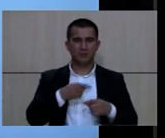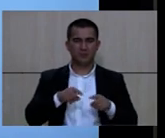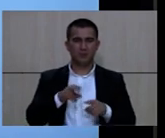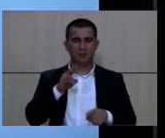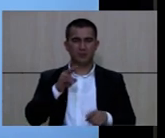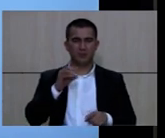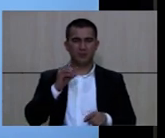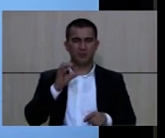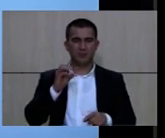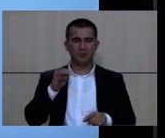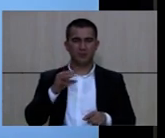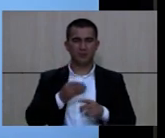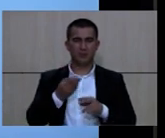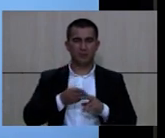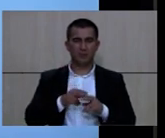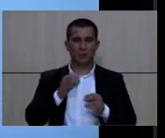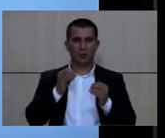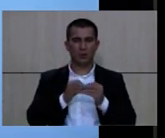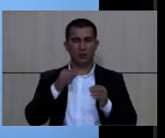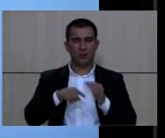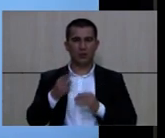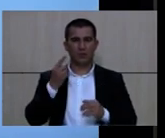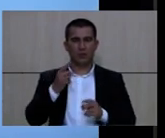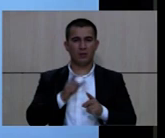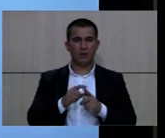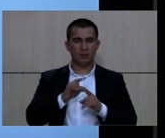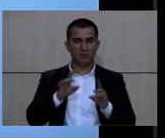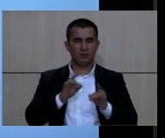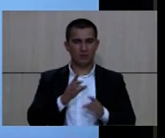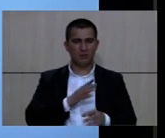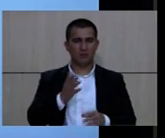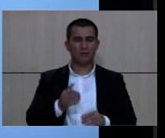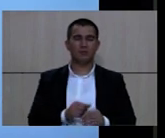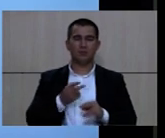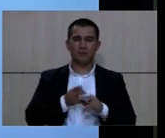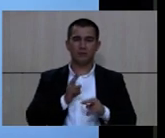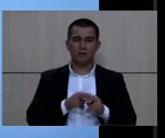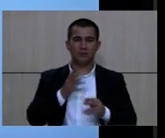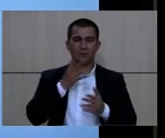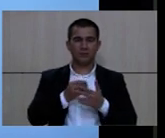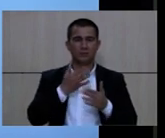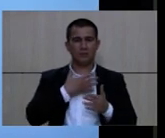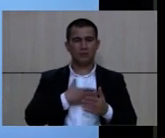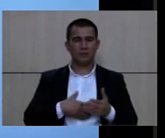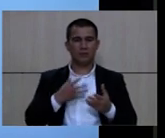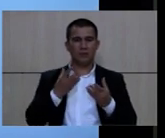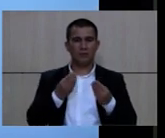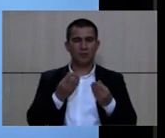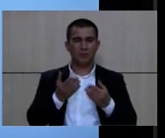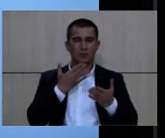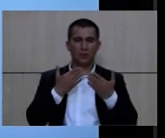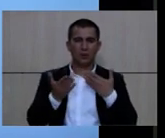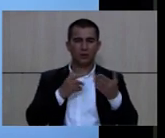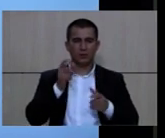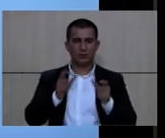so'zining ma'nosi 10dan 1ni bildiradi. Shunga ko'ra, biz sekin suhbatning necha